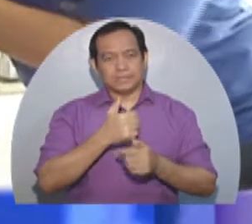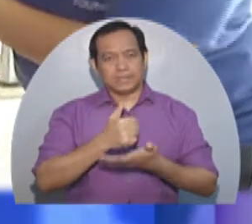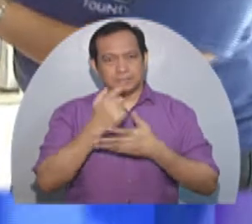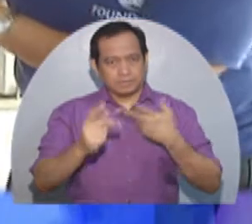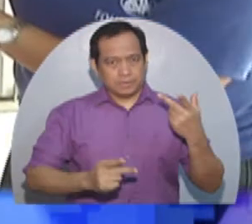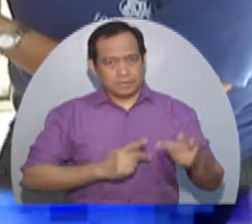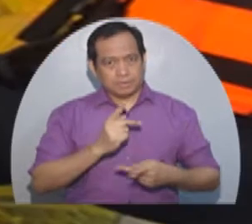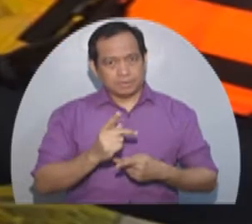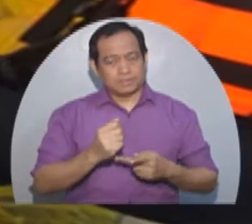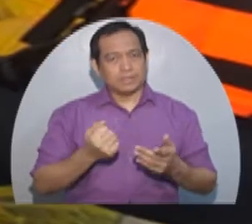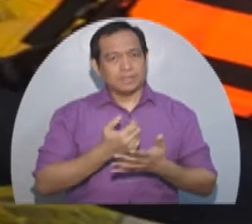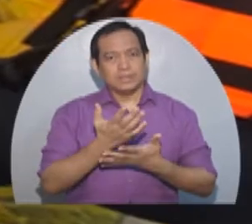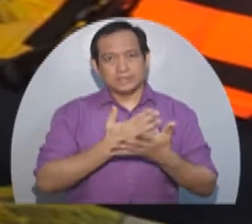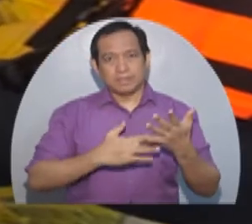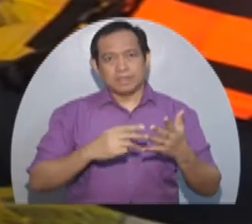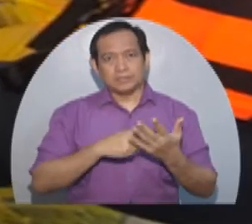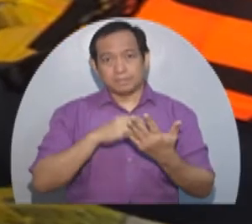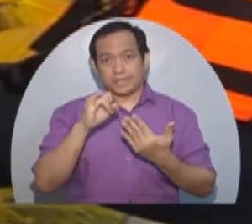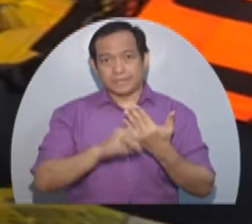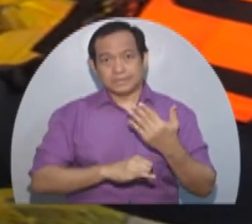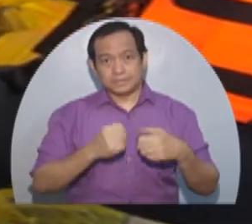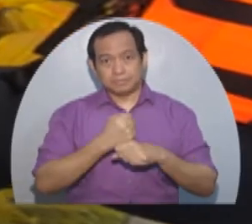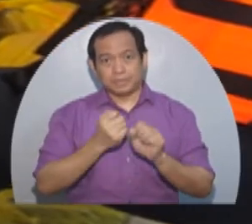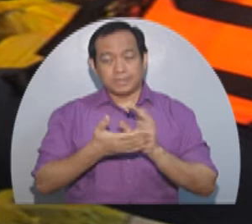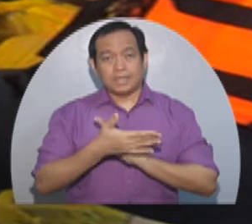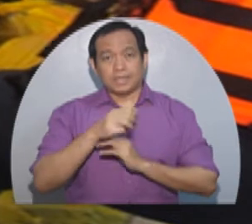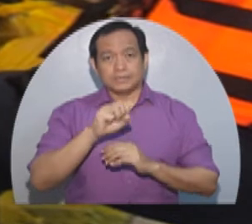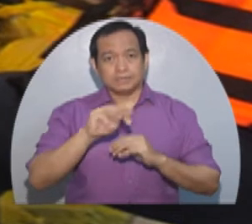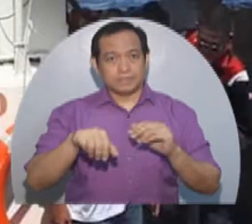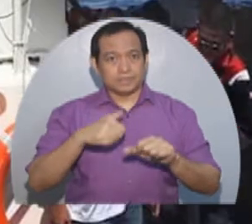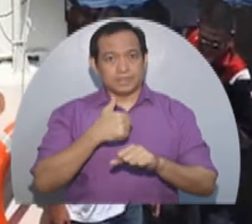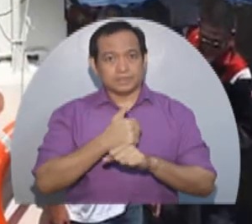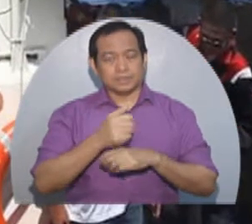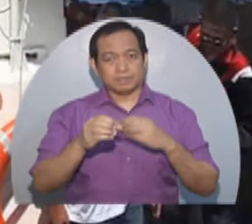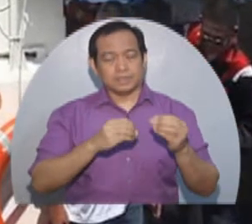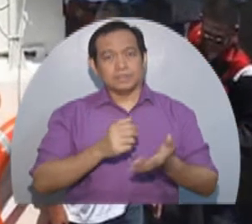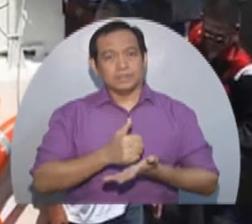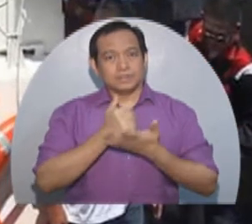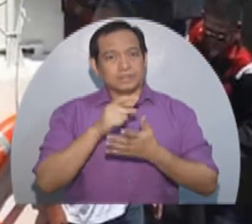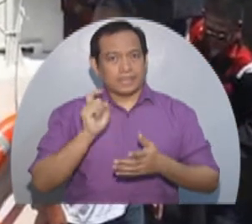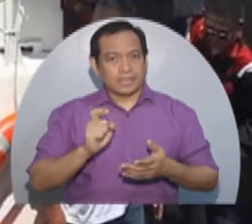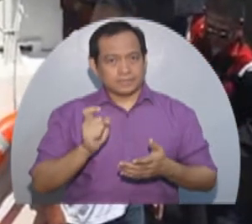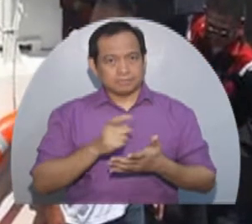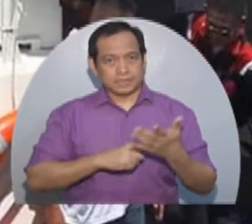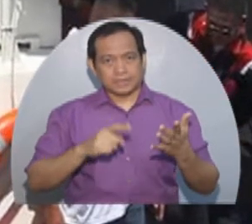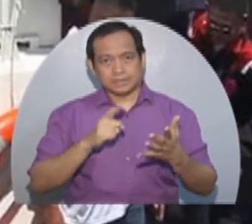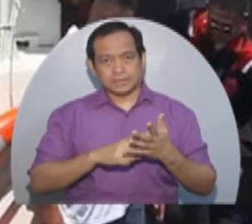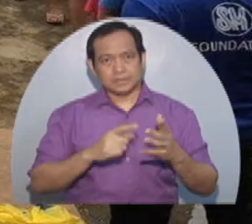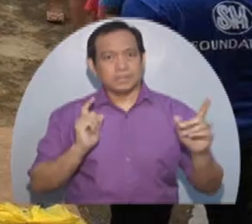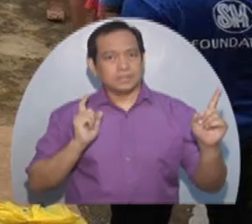kapwa. Ilan lamang sa mga proyektong ginagawa ng SM Foundation ay ang Operation Tulong